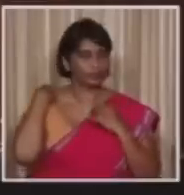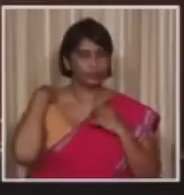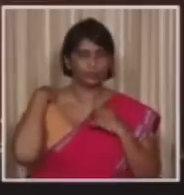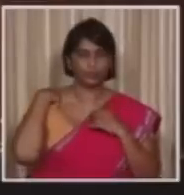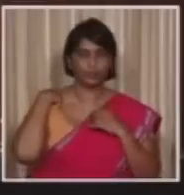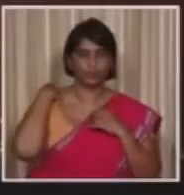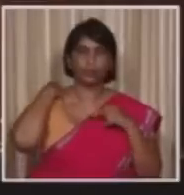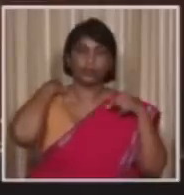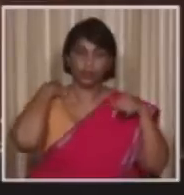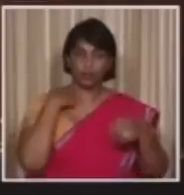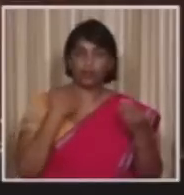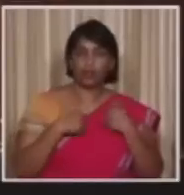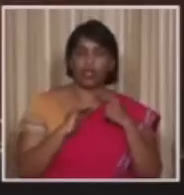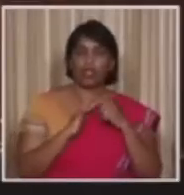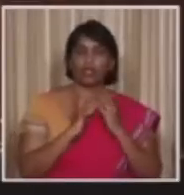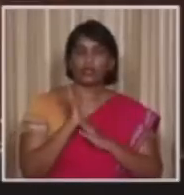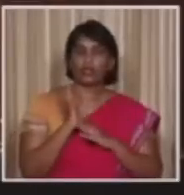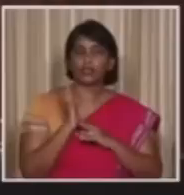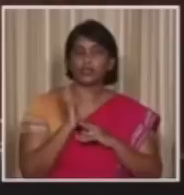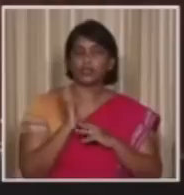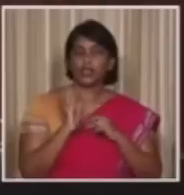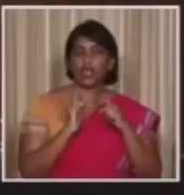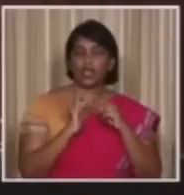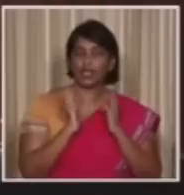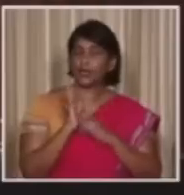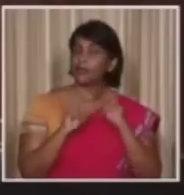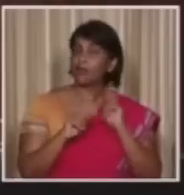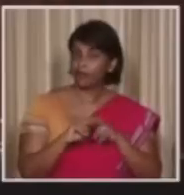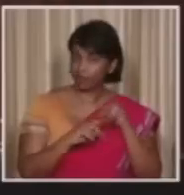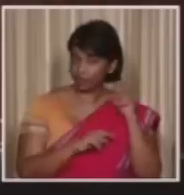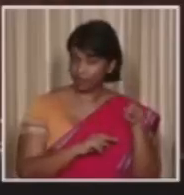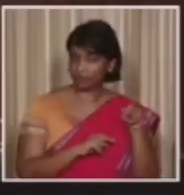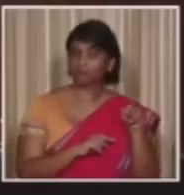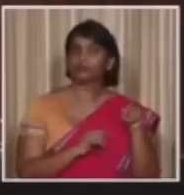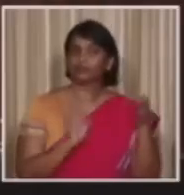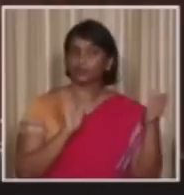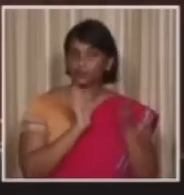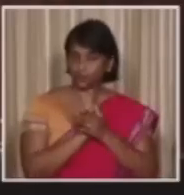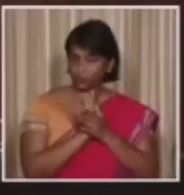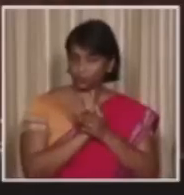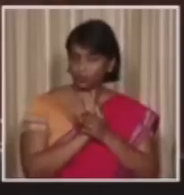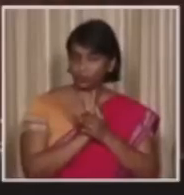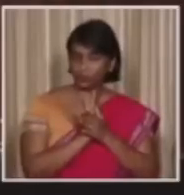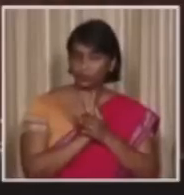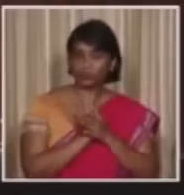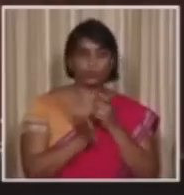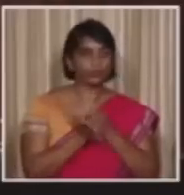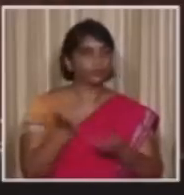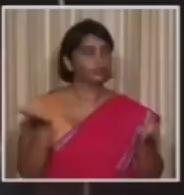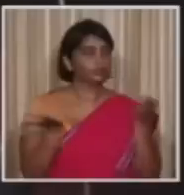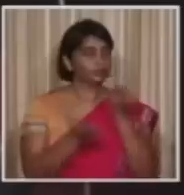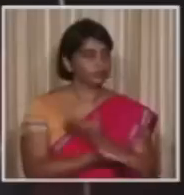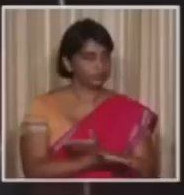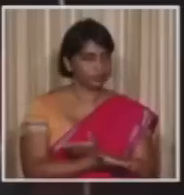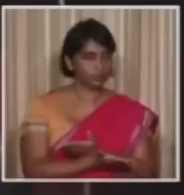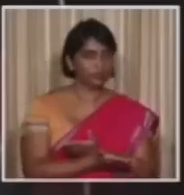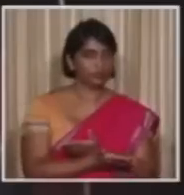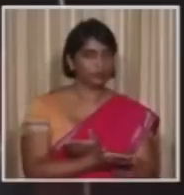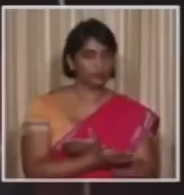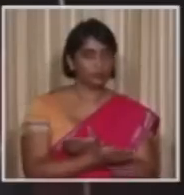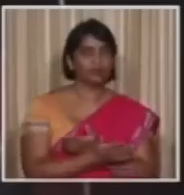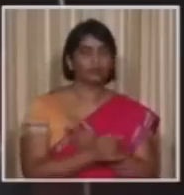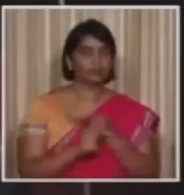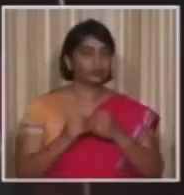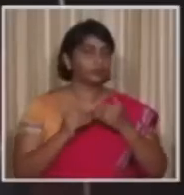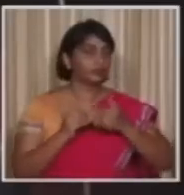අද අපි IMF එකට IMF එකත් එක්ක තිබුණ කිවිසුමට